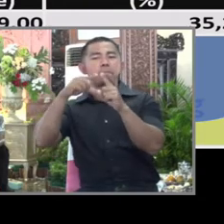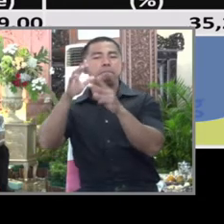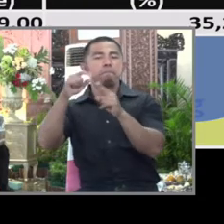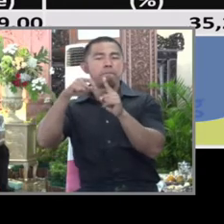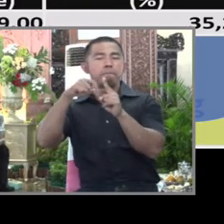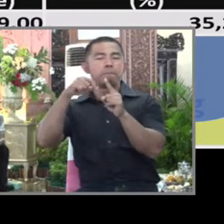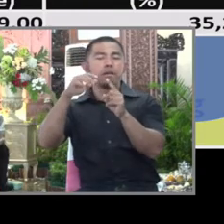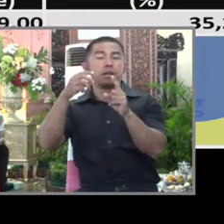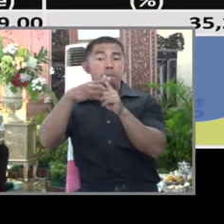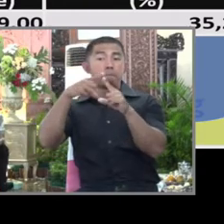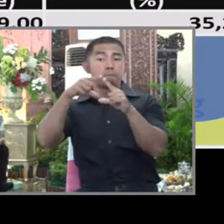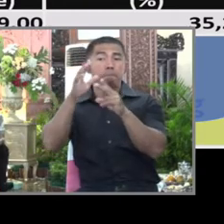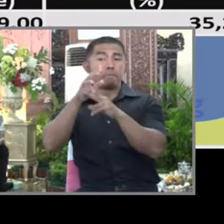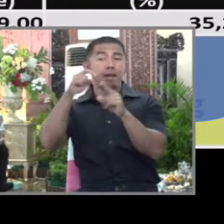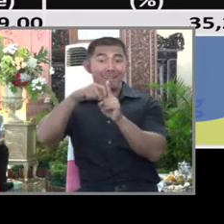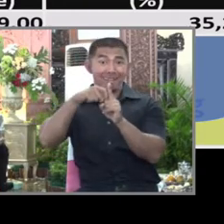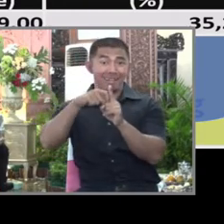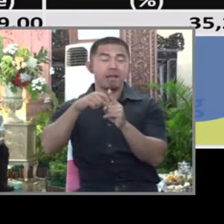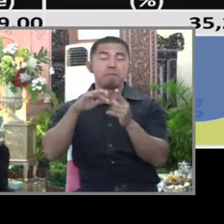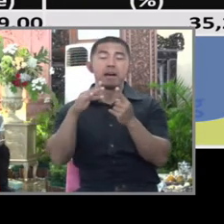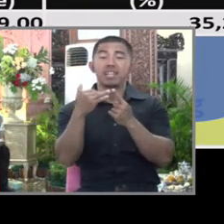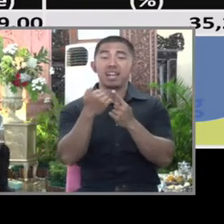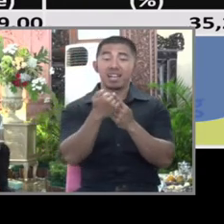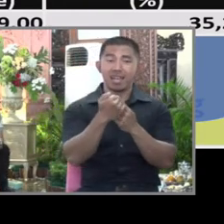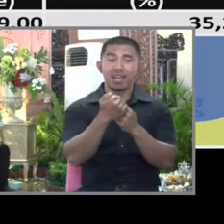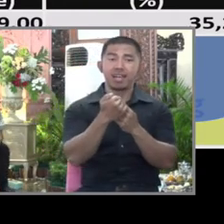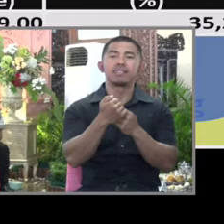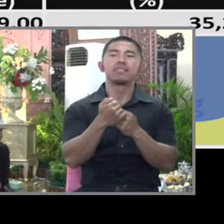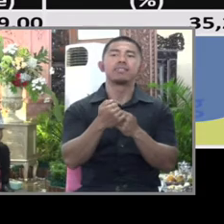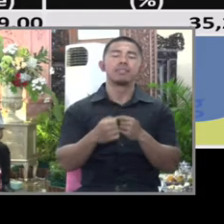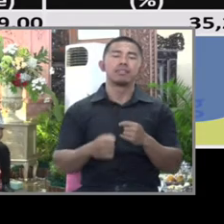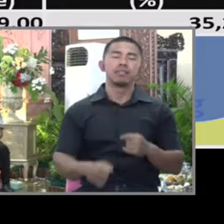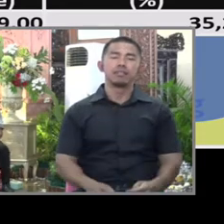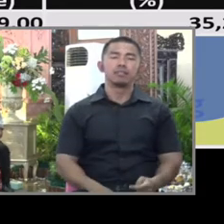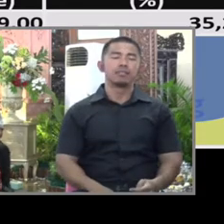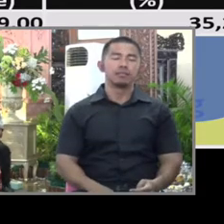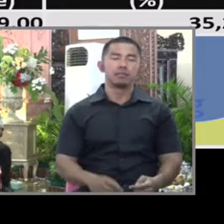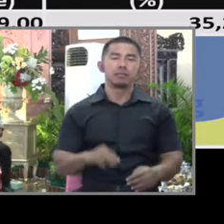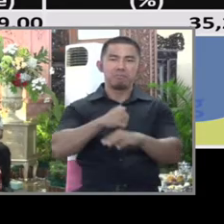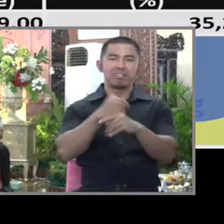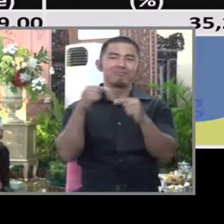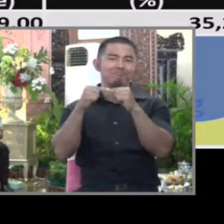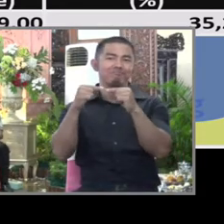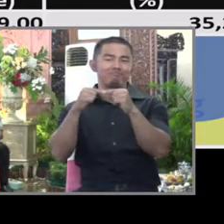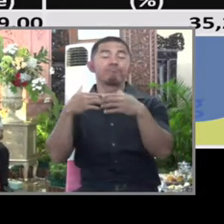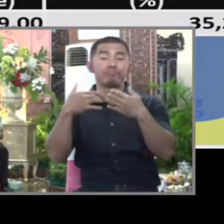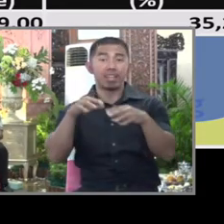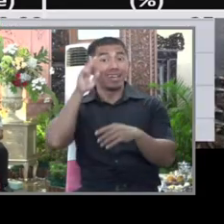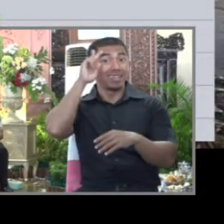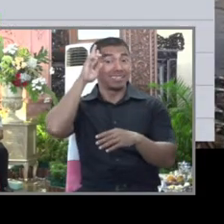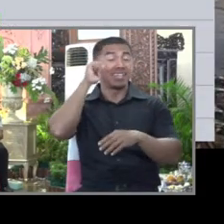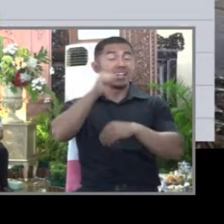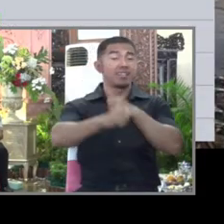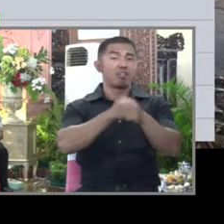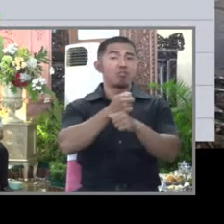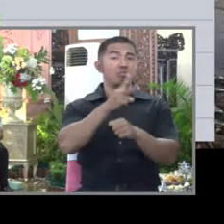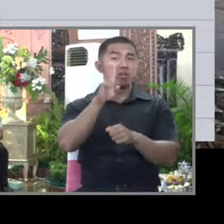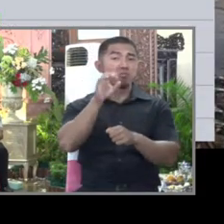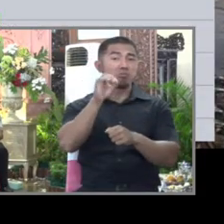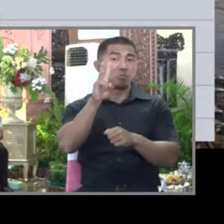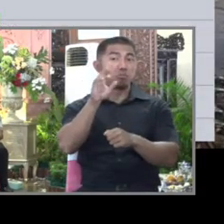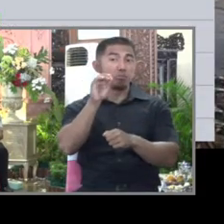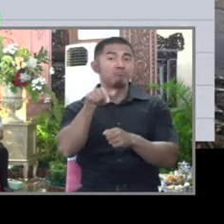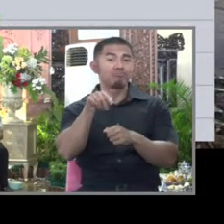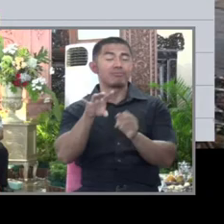opt RSU dan lain-lain kemudian juga rencana 2020 ini nanti kita Hai